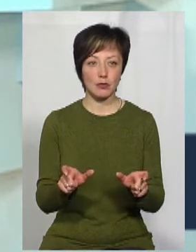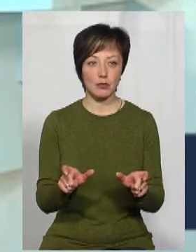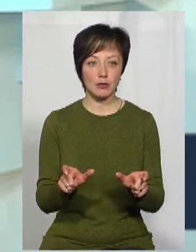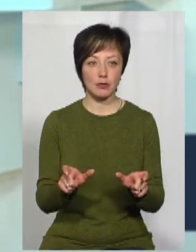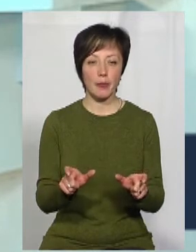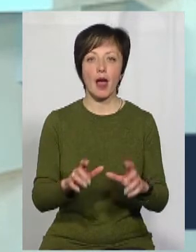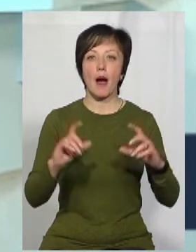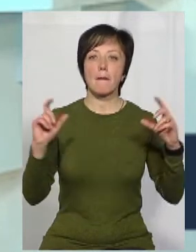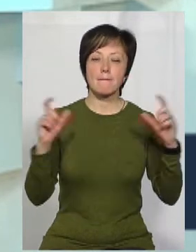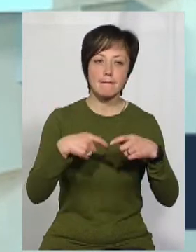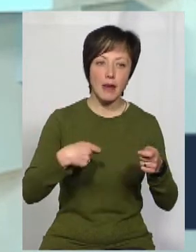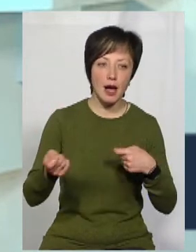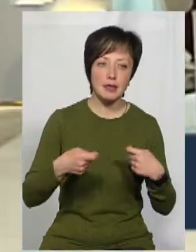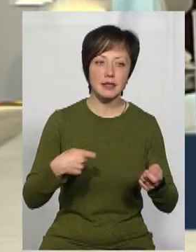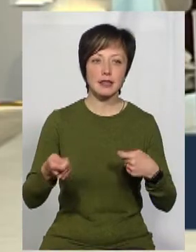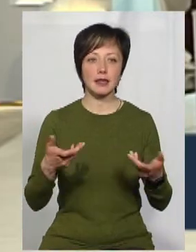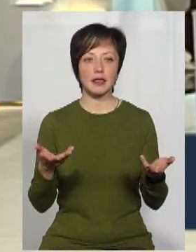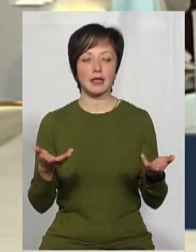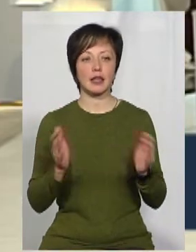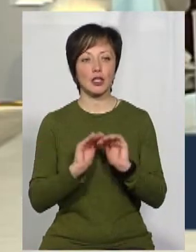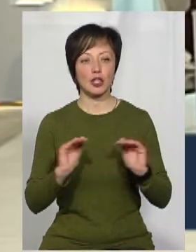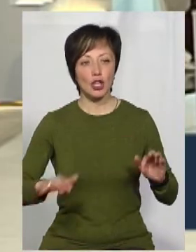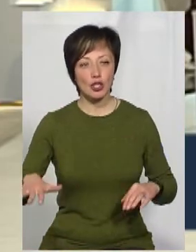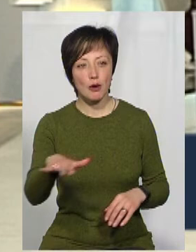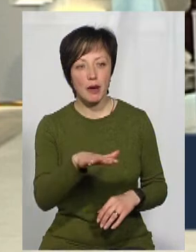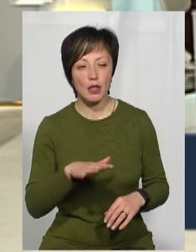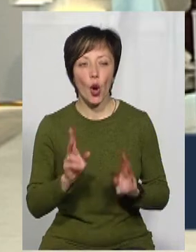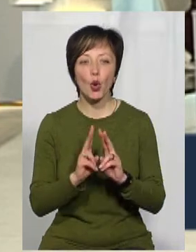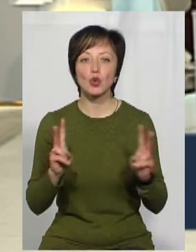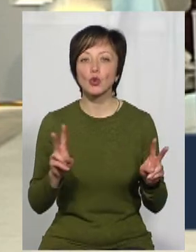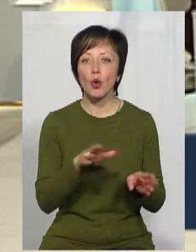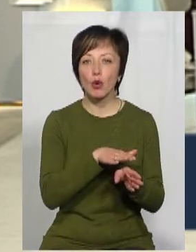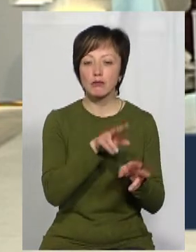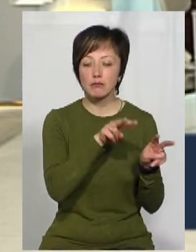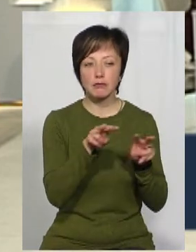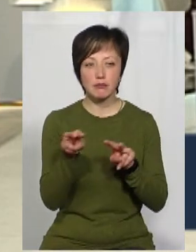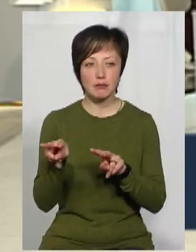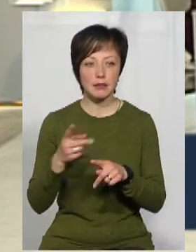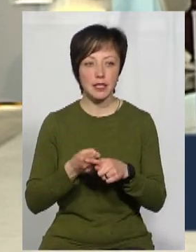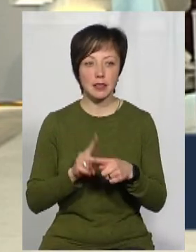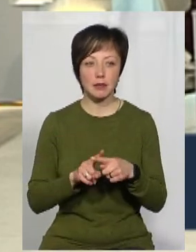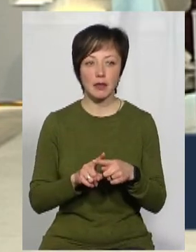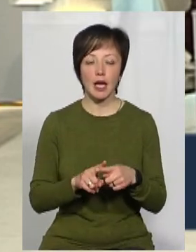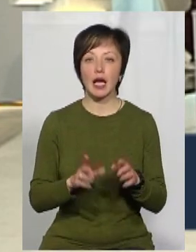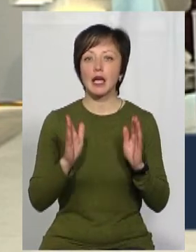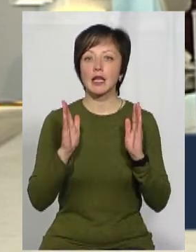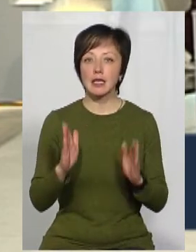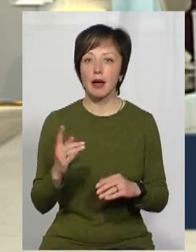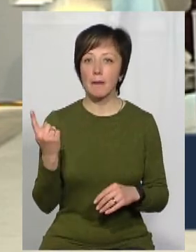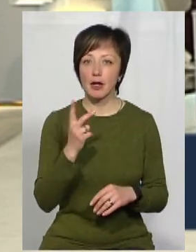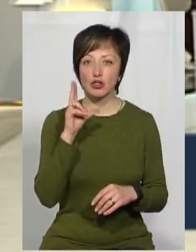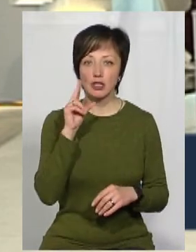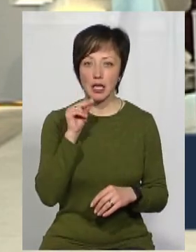От у магазинах, на дитячих майданчиках. Хто за цим слідкує? Як тільки 1-го